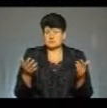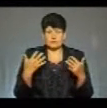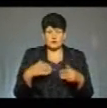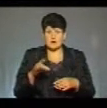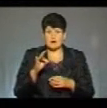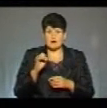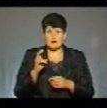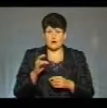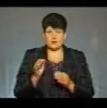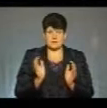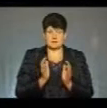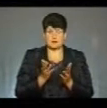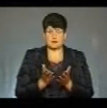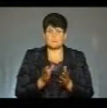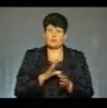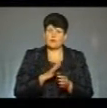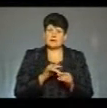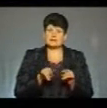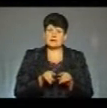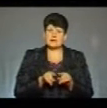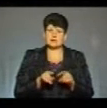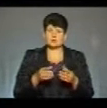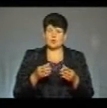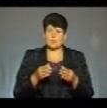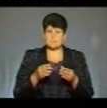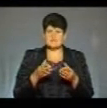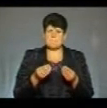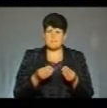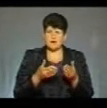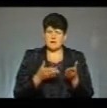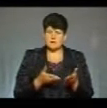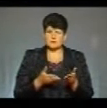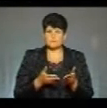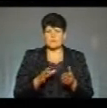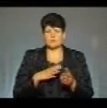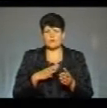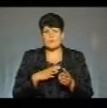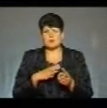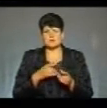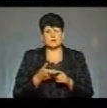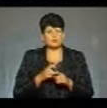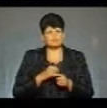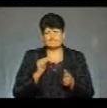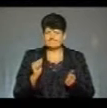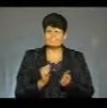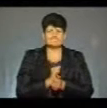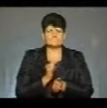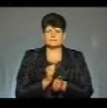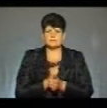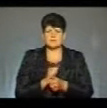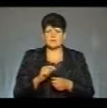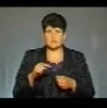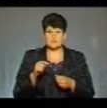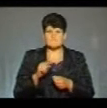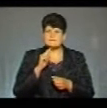раковина вона зберігається. Буває таке, що порода м'яка, допустимо, тут це вона м'ягенька порода, а є порода, де дуже тверда, і там препарація